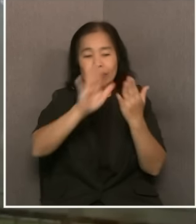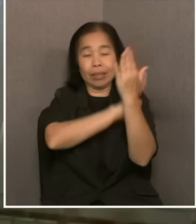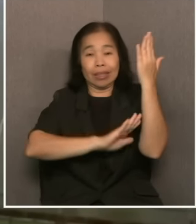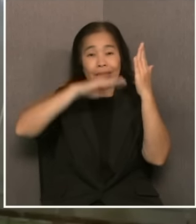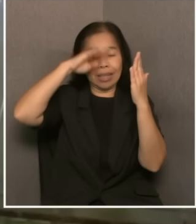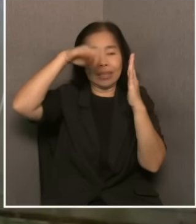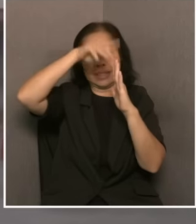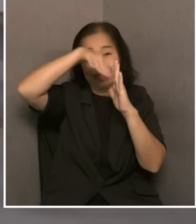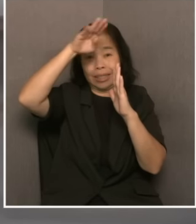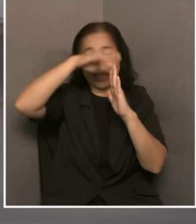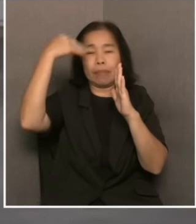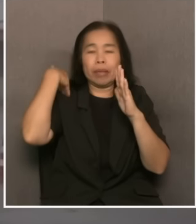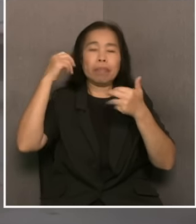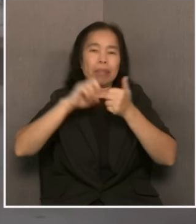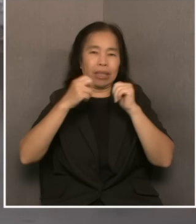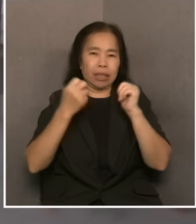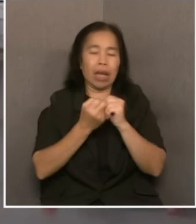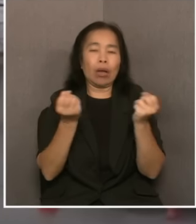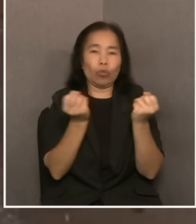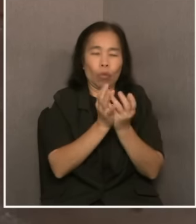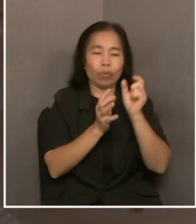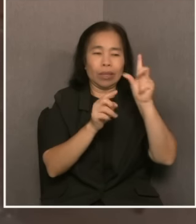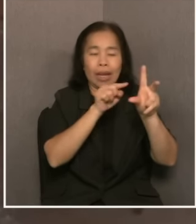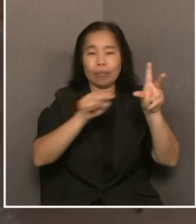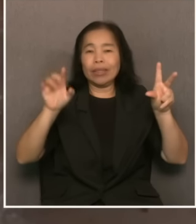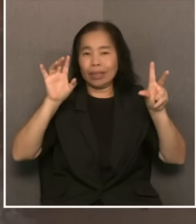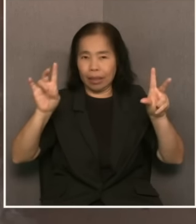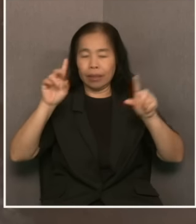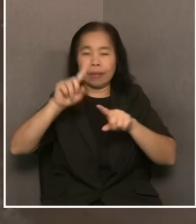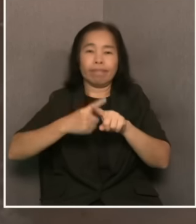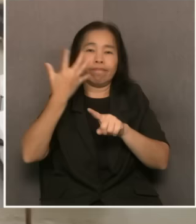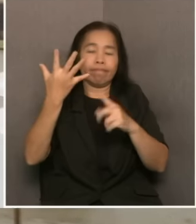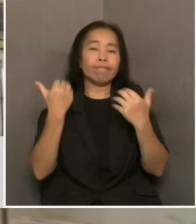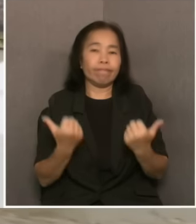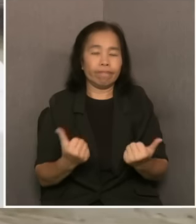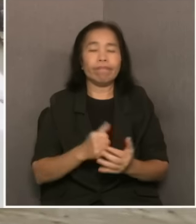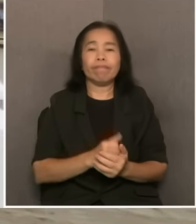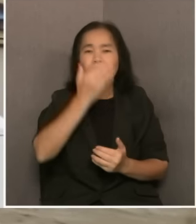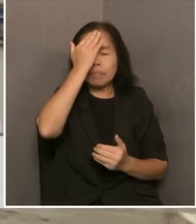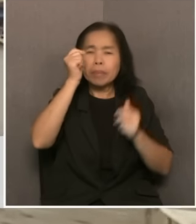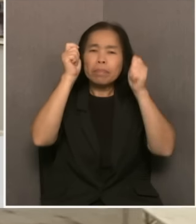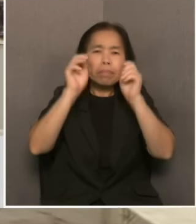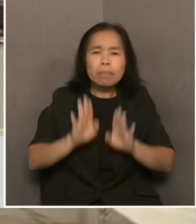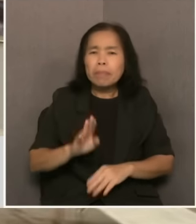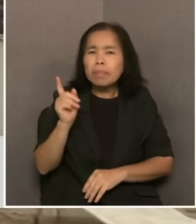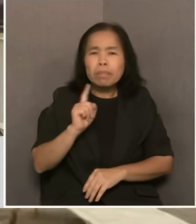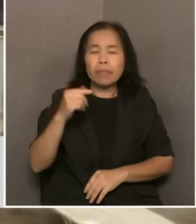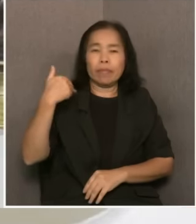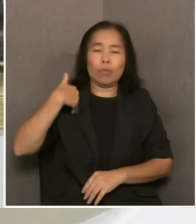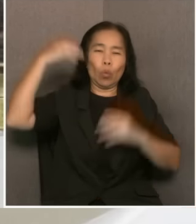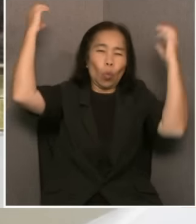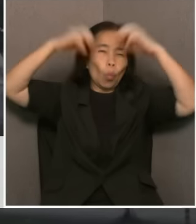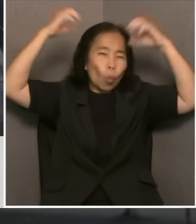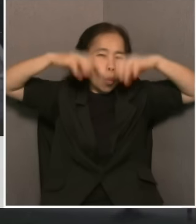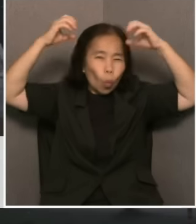กระทบตั้งแต่วันพรุ่งนี้เรื่อยยาวไปจนถึงวันที่ 7พฤษภาคมครับโดยลักษณะของพายุก็คือจะมีฝนฟ้าคะนอง